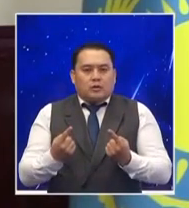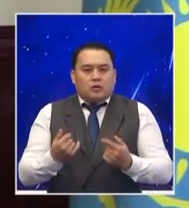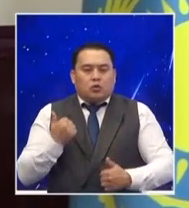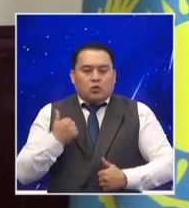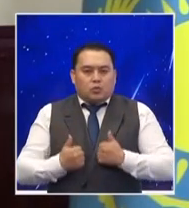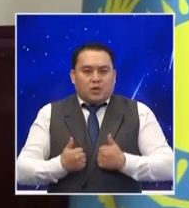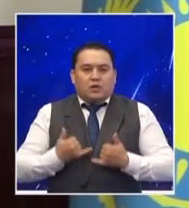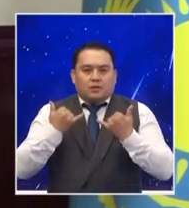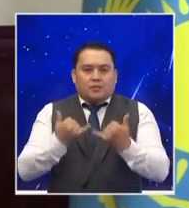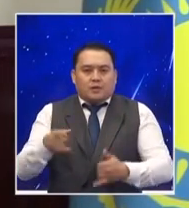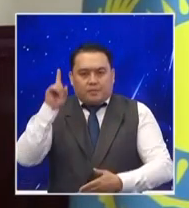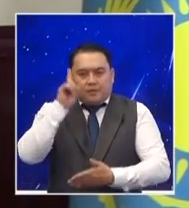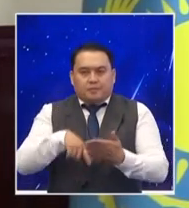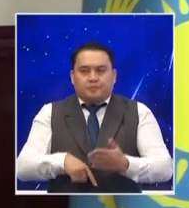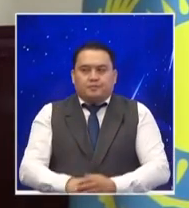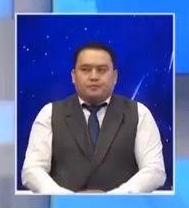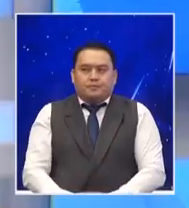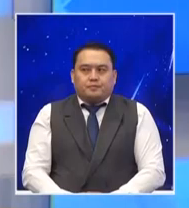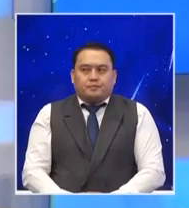марапаттың ең үлкені деп өзім есептеймін.